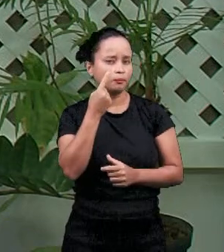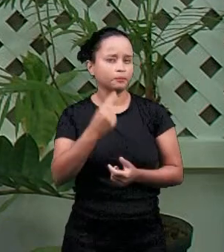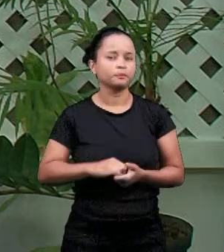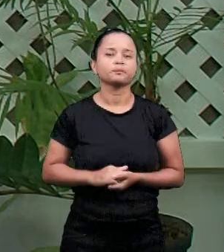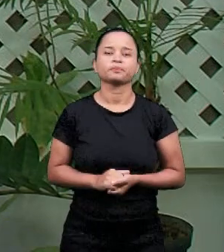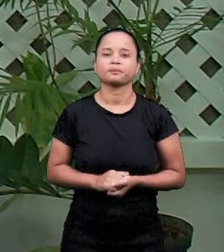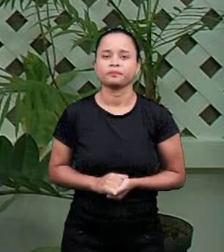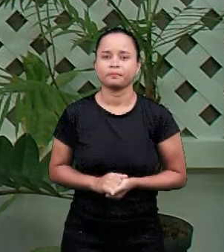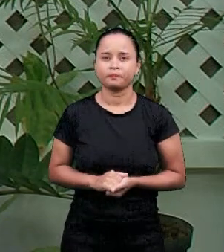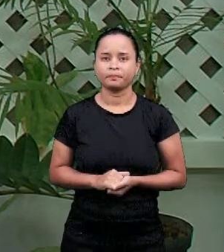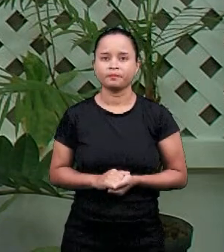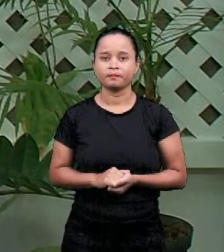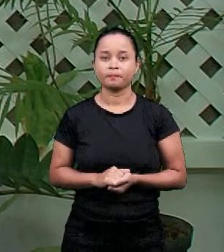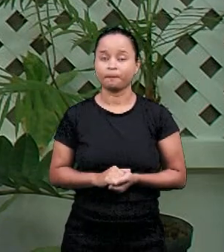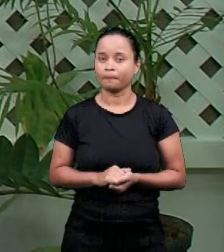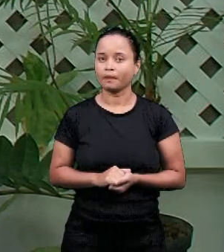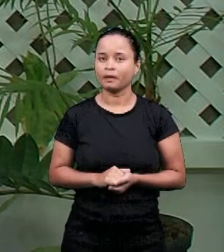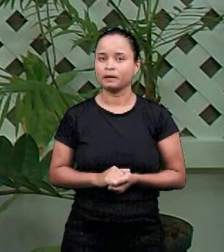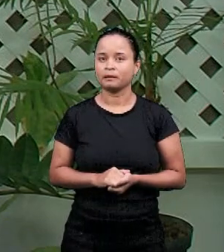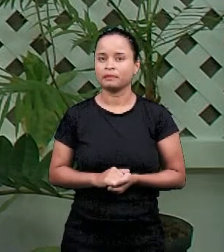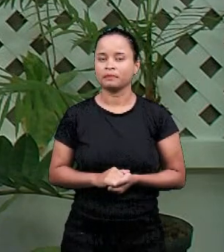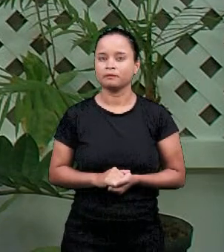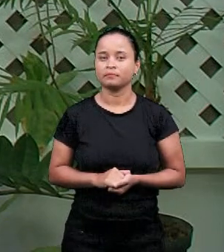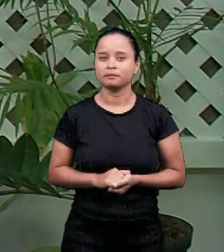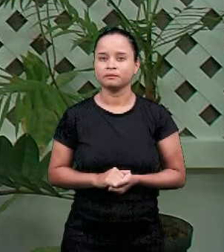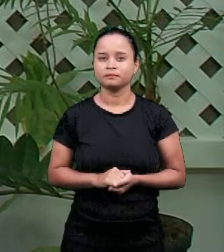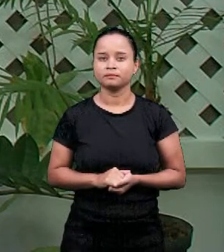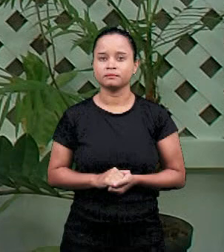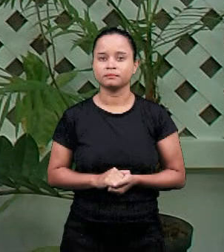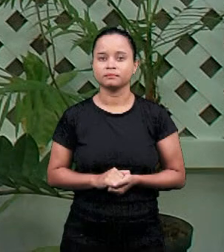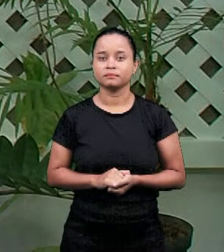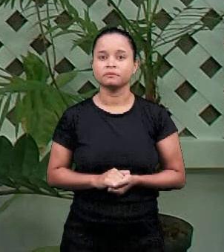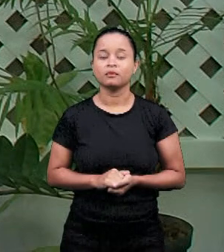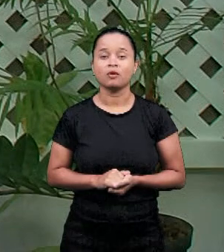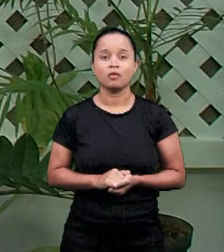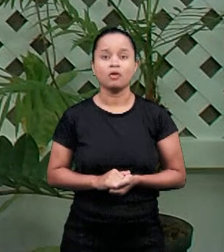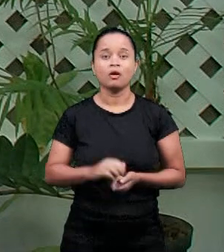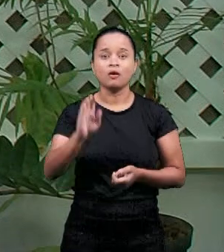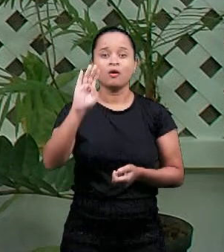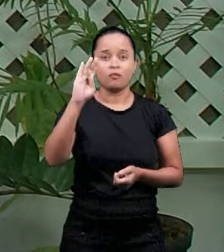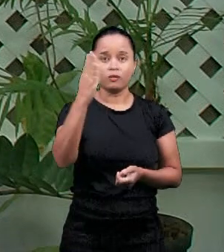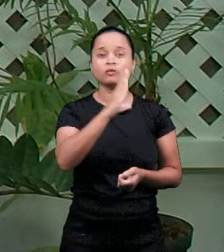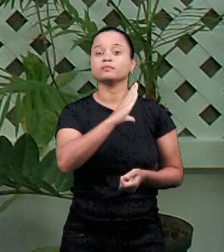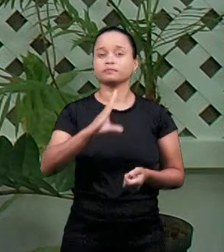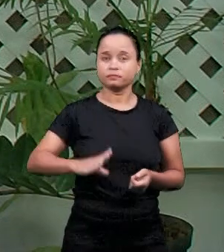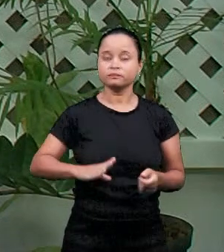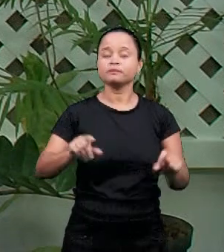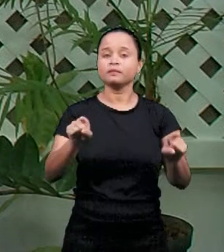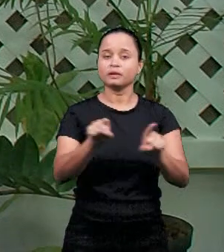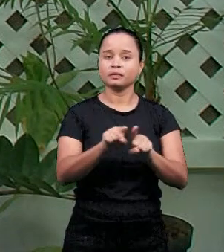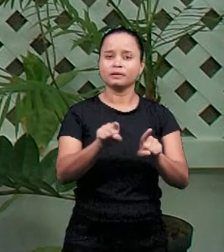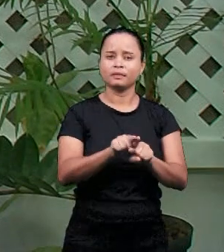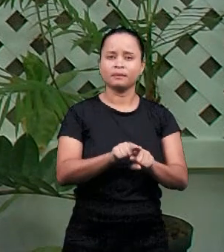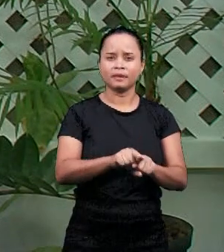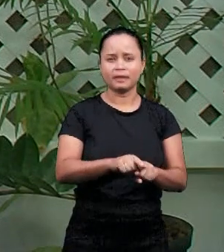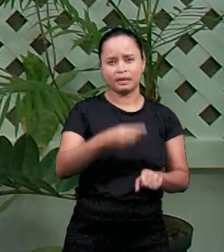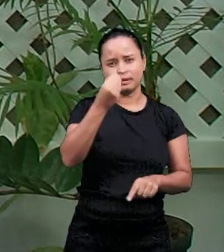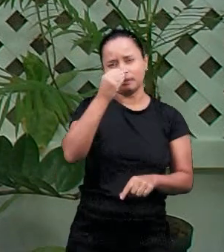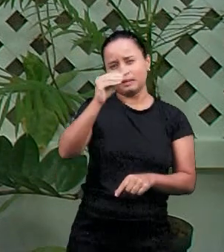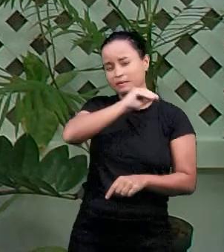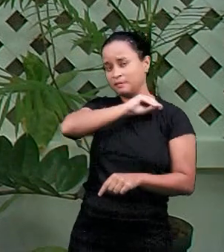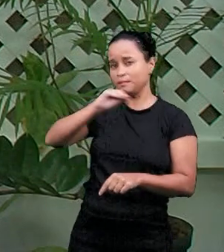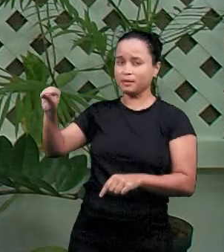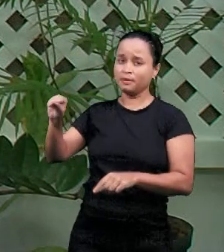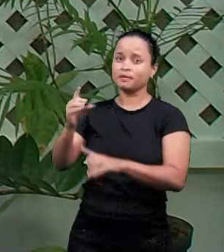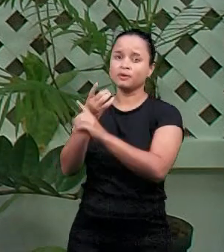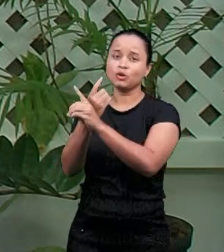en vérité, l'Antichrist, pardon, il renie aussi les doctrines qui soutiennent la vie du chrétien en ce monde. La parole, le sang, le